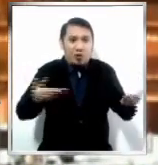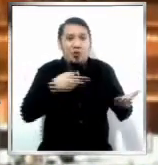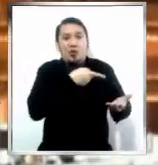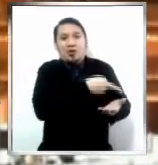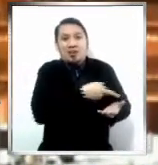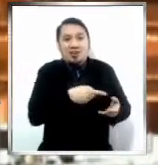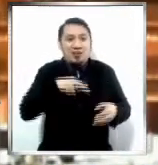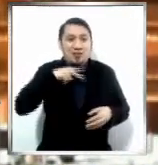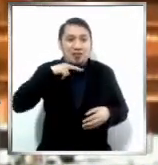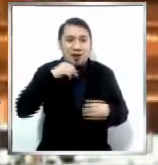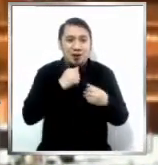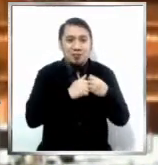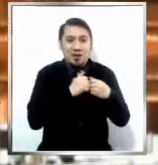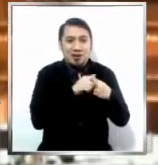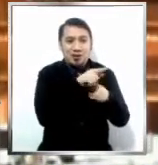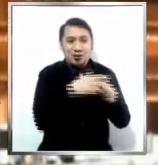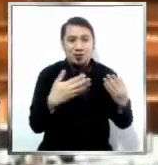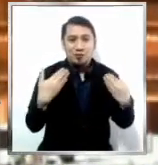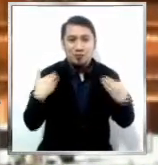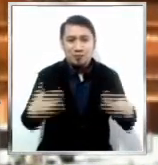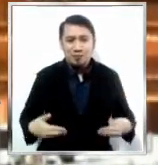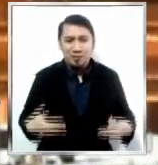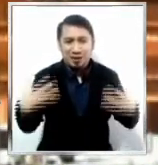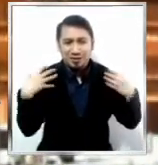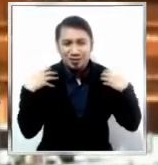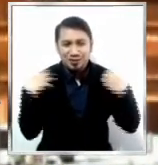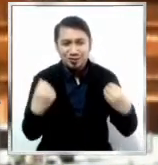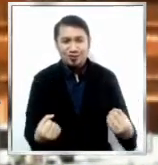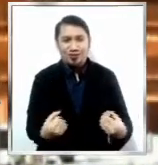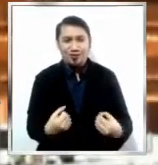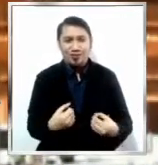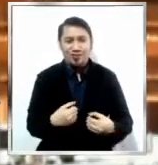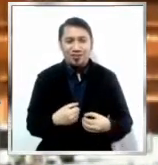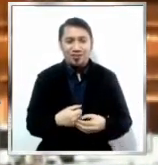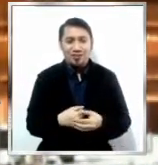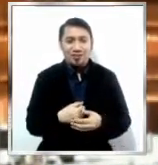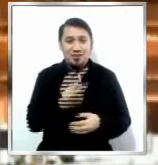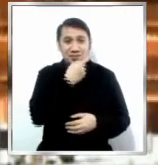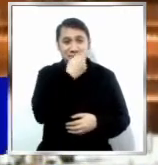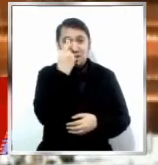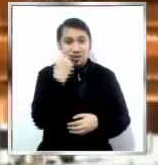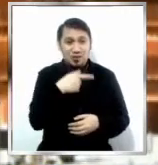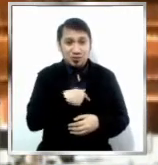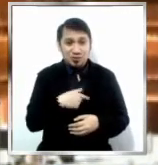panlaban. Maliit pa. Pag lumusot kasi yan sila nung maliit pa, nagkasakit.